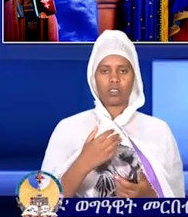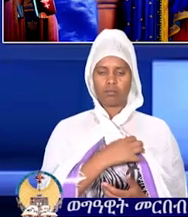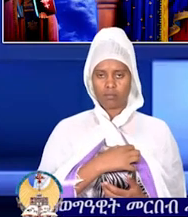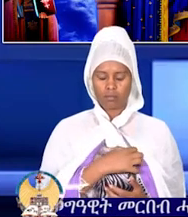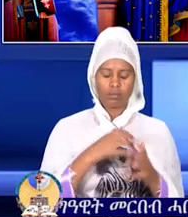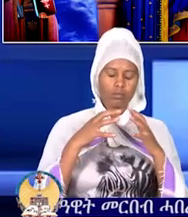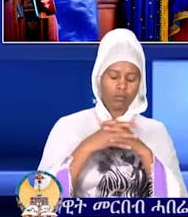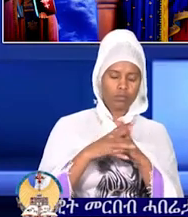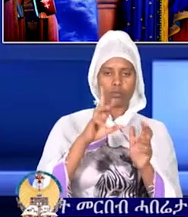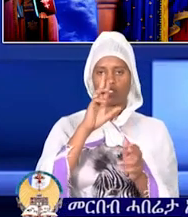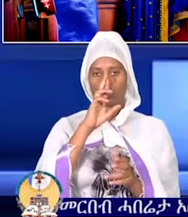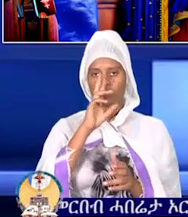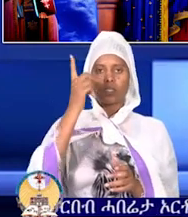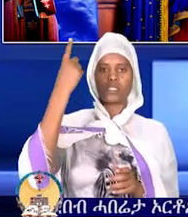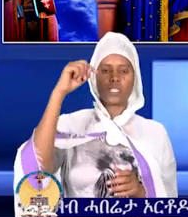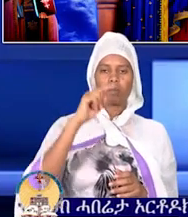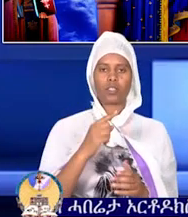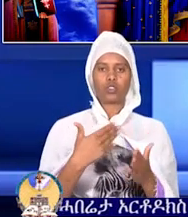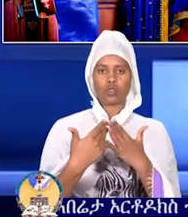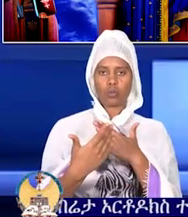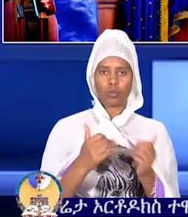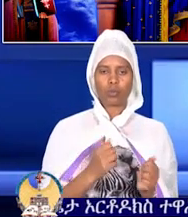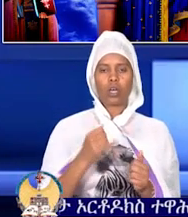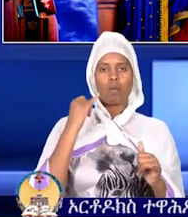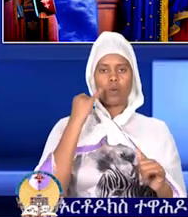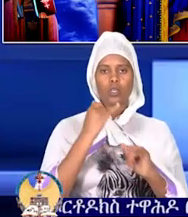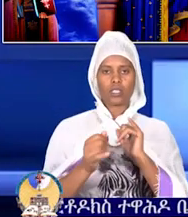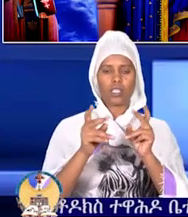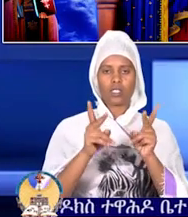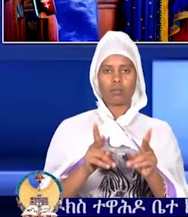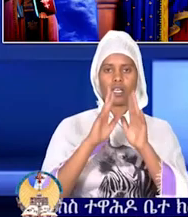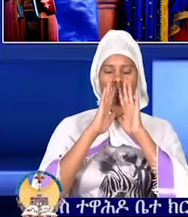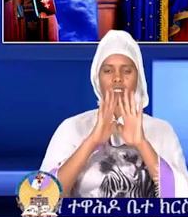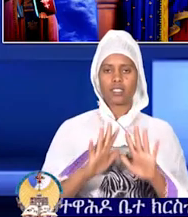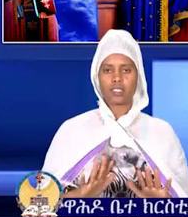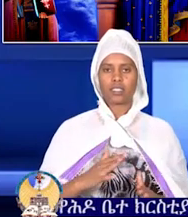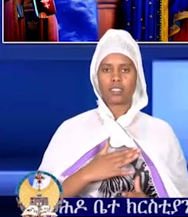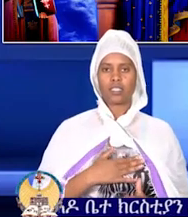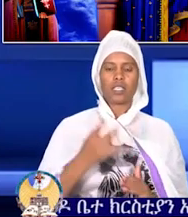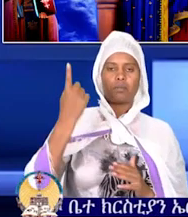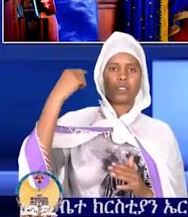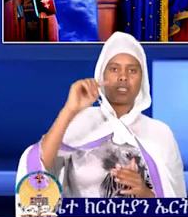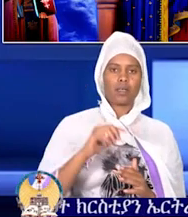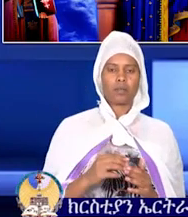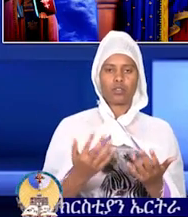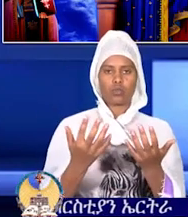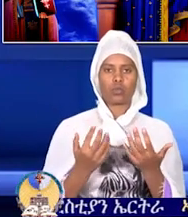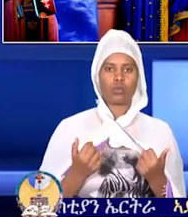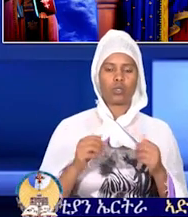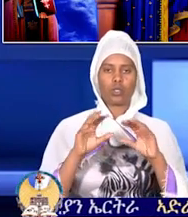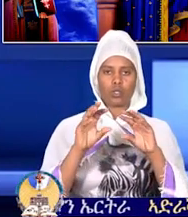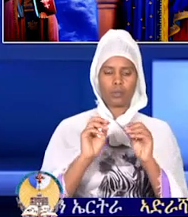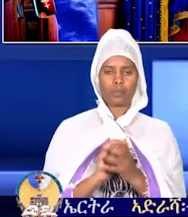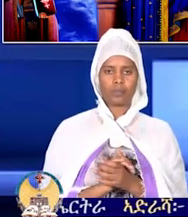ተጋድሎ ብጸሎት ብጾም ንእግዚአብሔር ዘስመሩ ኣብ መወዳእታ ድማ ቅድስና